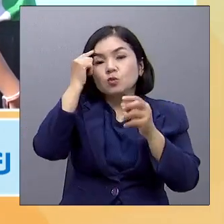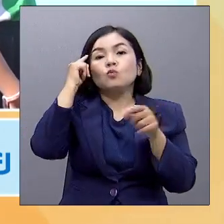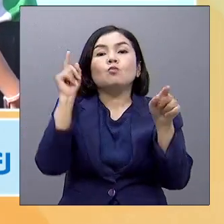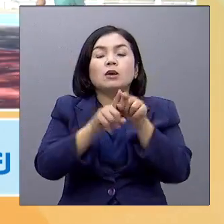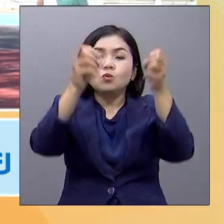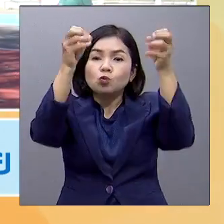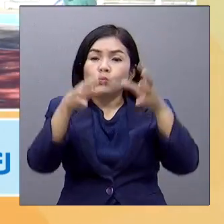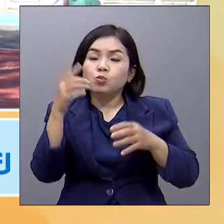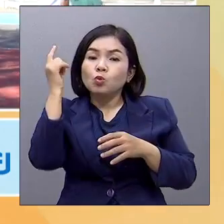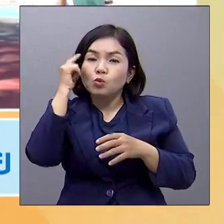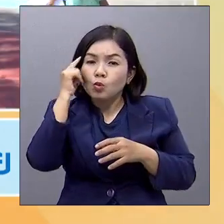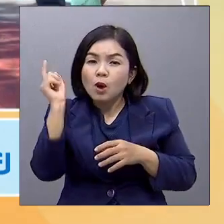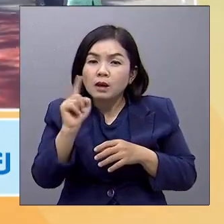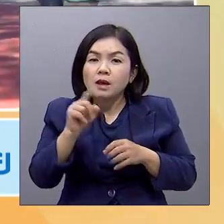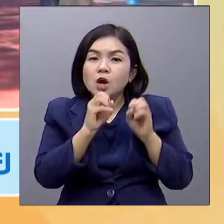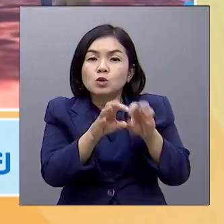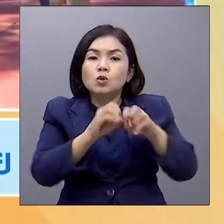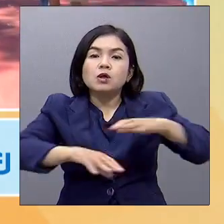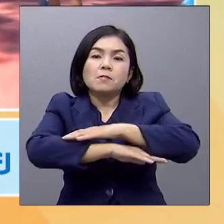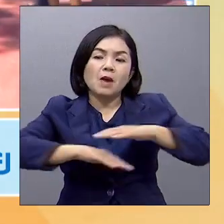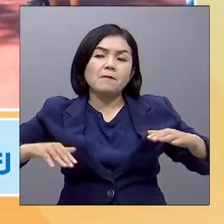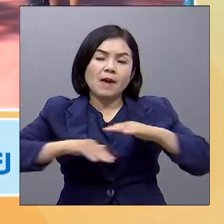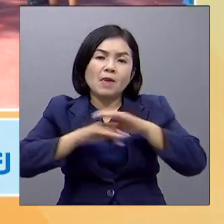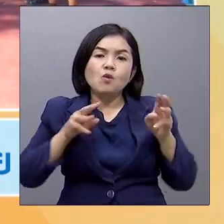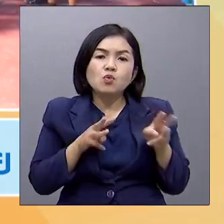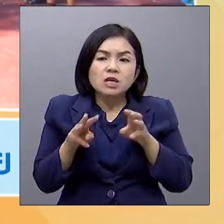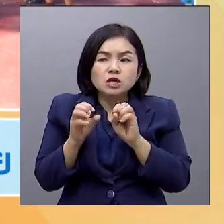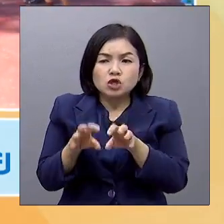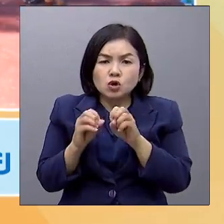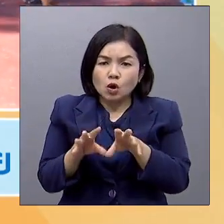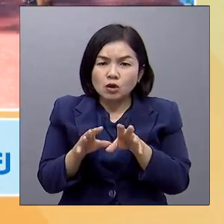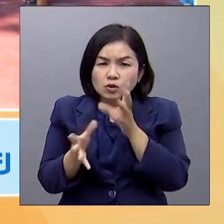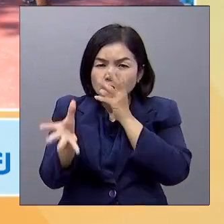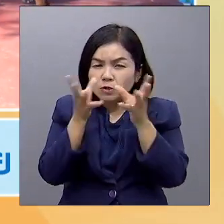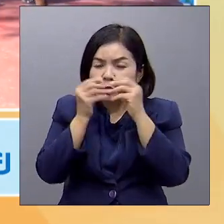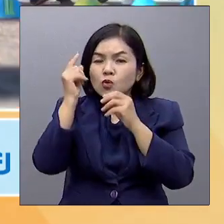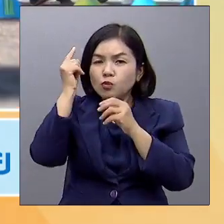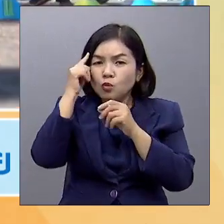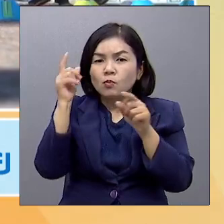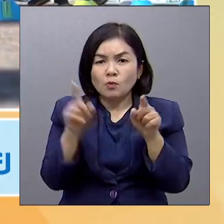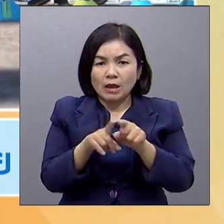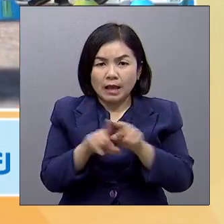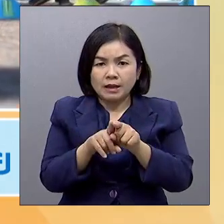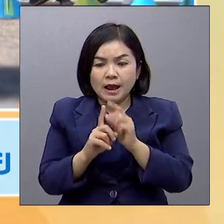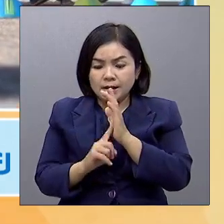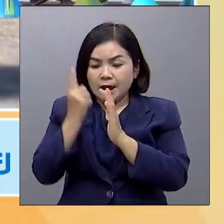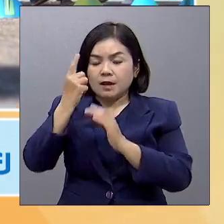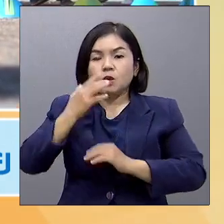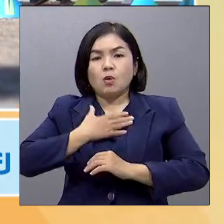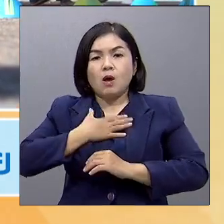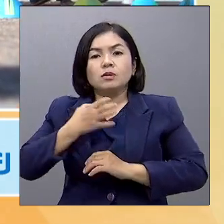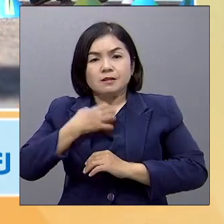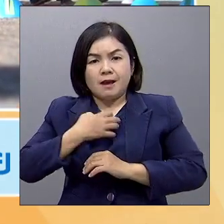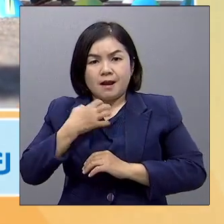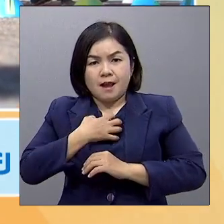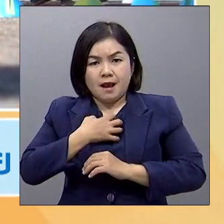มคามแ่นยำในเรื่องของทักษะพลัศศึษา องคความรู้ วิธีสอนทีนี้ในจุดแรกเราก็เลยอยากจะไป